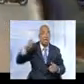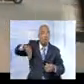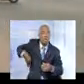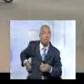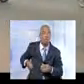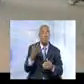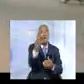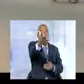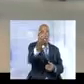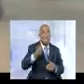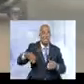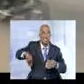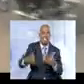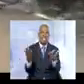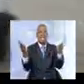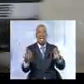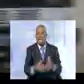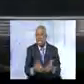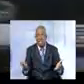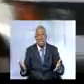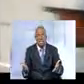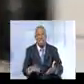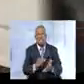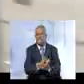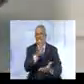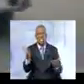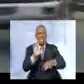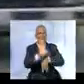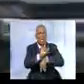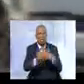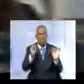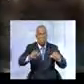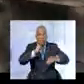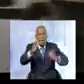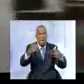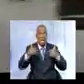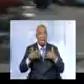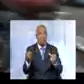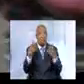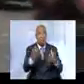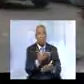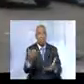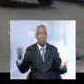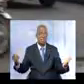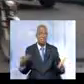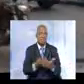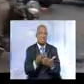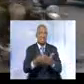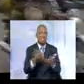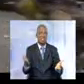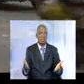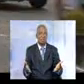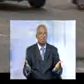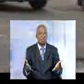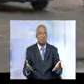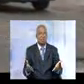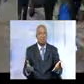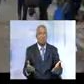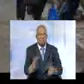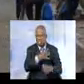à chaque 100 km, soit 3320 francs CFA de carburant. Tracasseries routières, rackets et autres formes